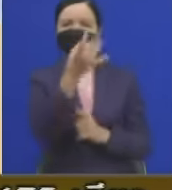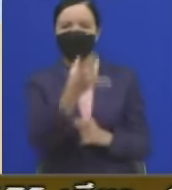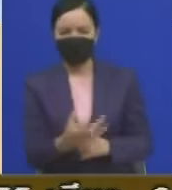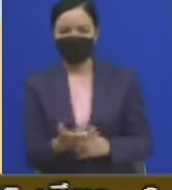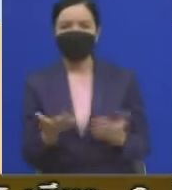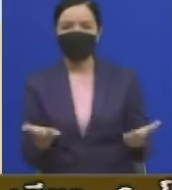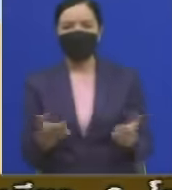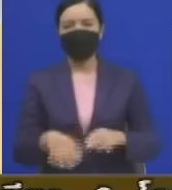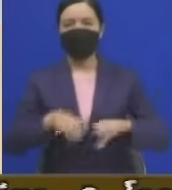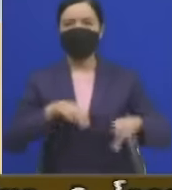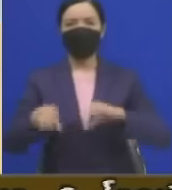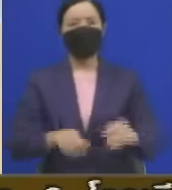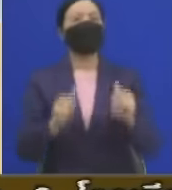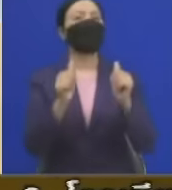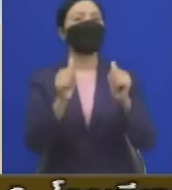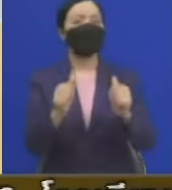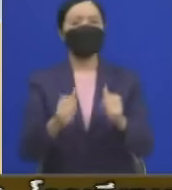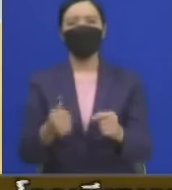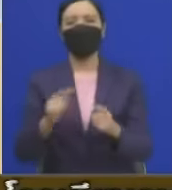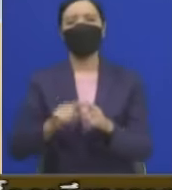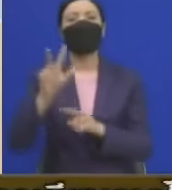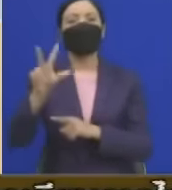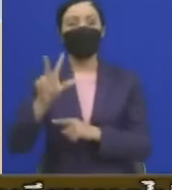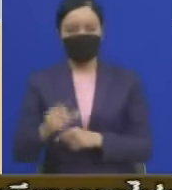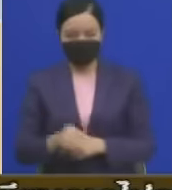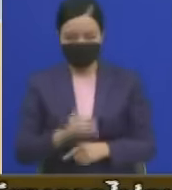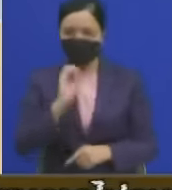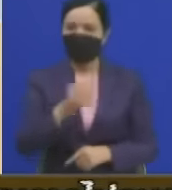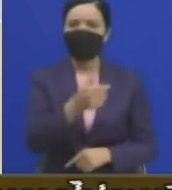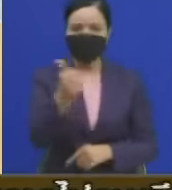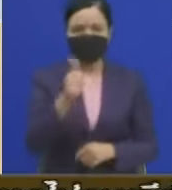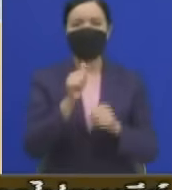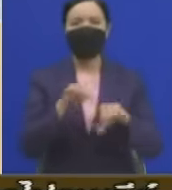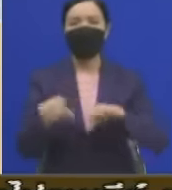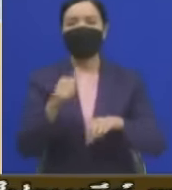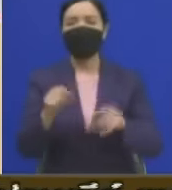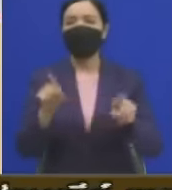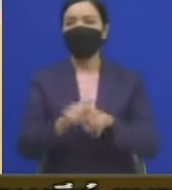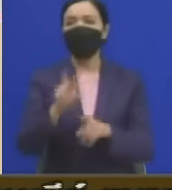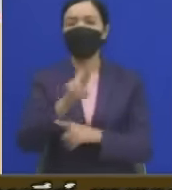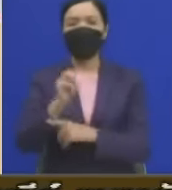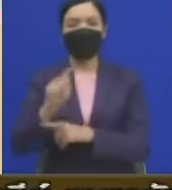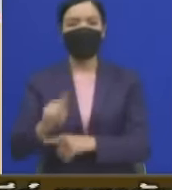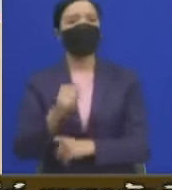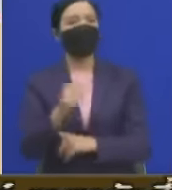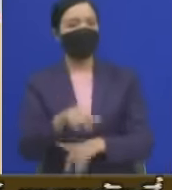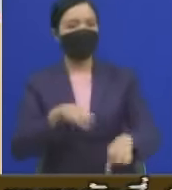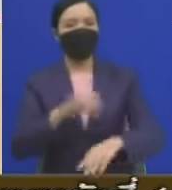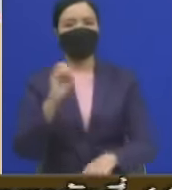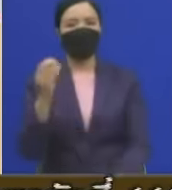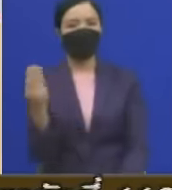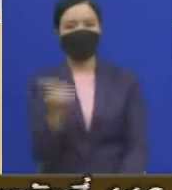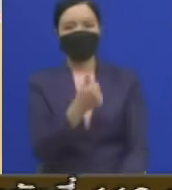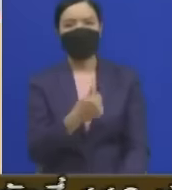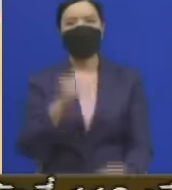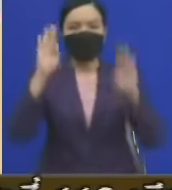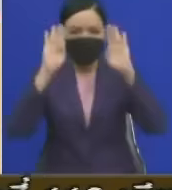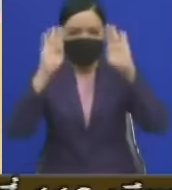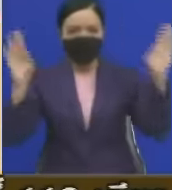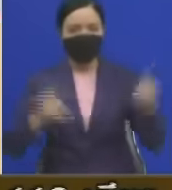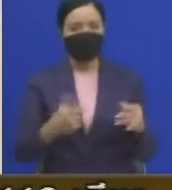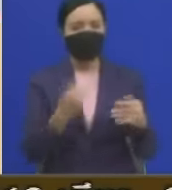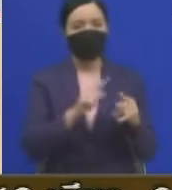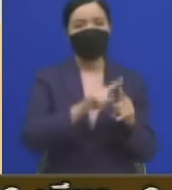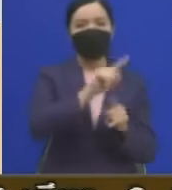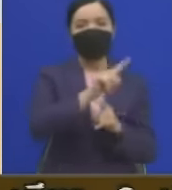ที่สามารถบริหารจัดการเข็ม3อย่างที่รัฐมนตรีบอกว่ามีประสิทธิภาพแล้วก็รวดเร็วเพราะว่าเราผ่านประสบการณ์เข็ม1เ